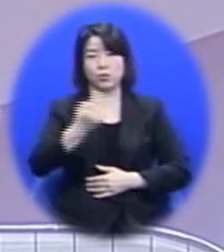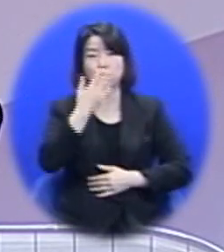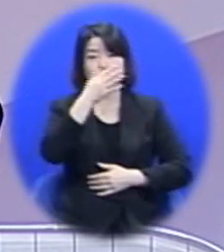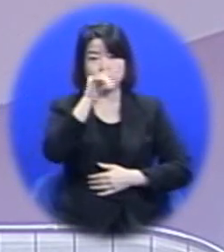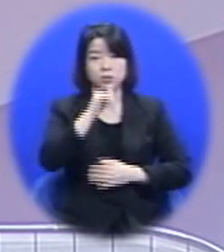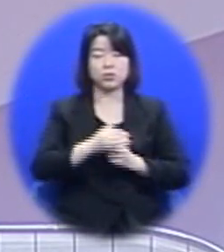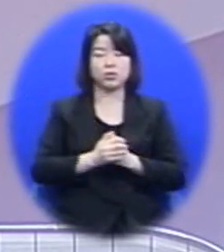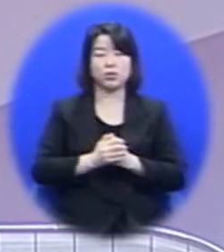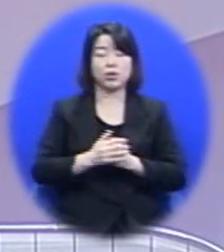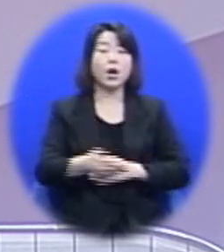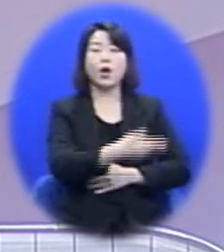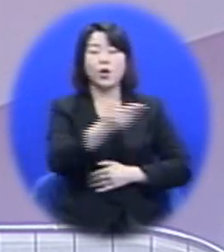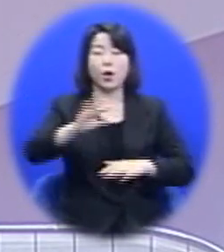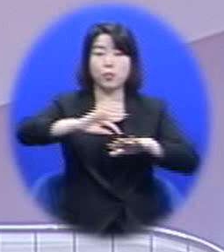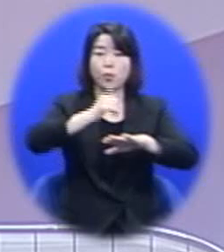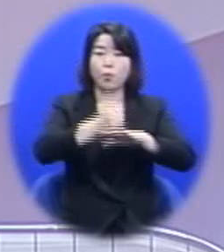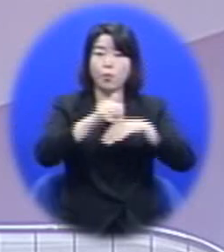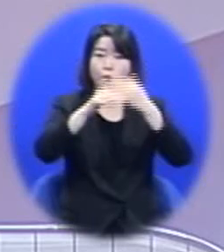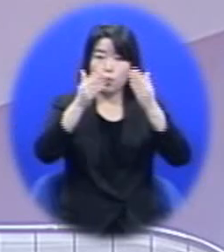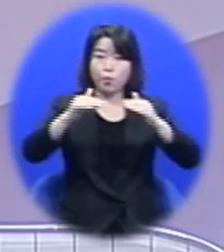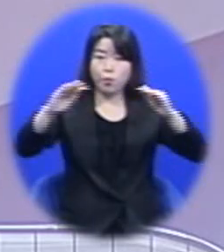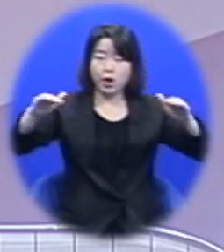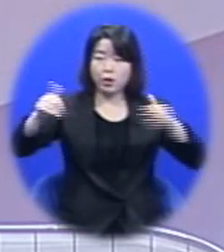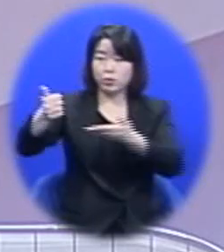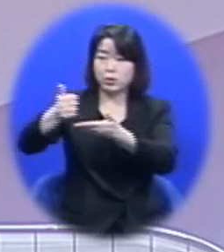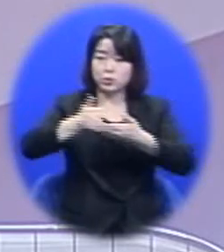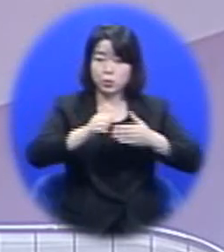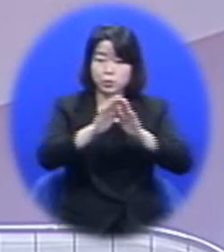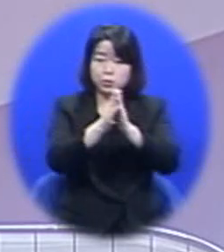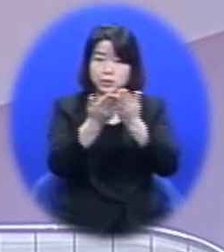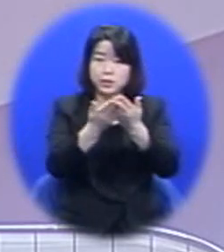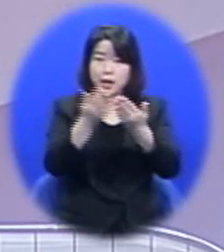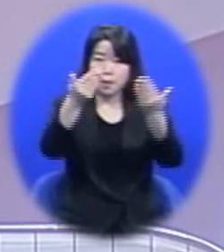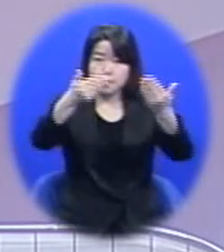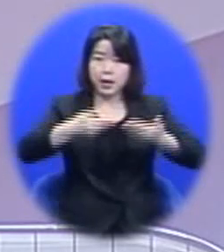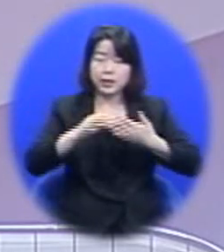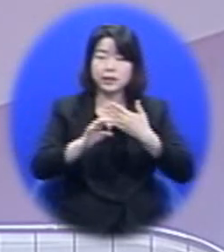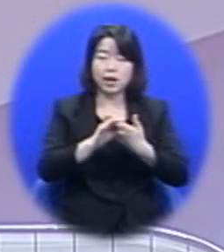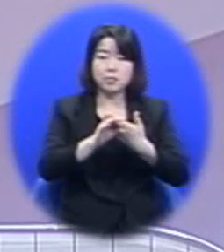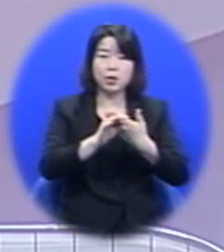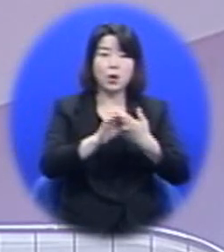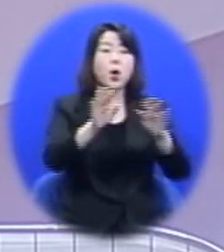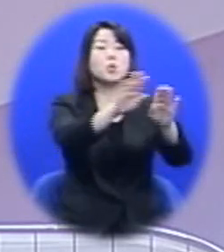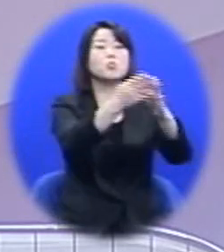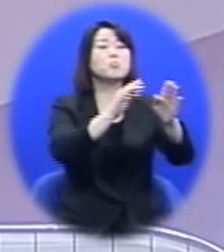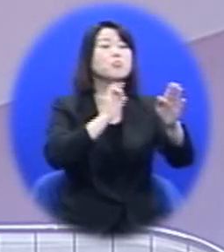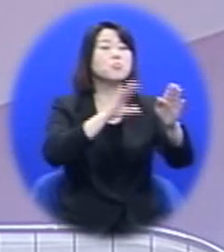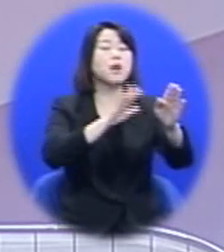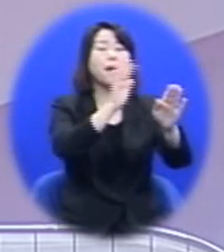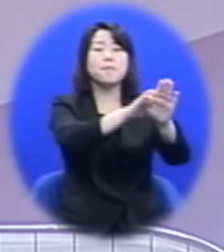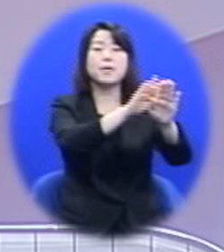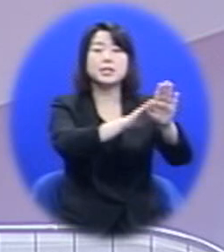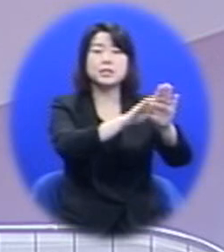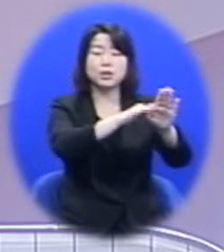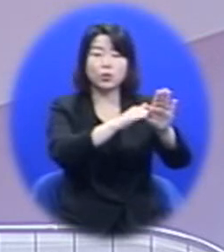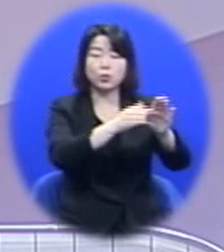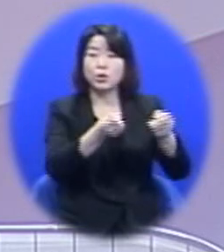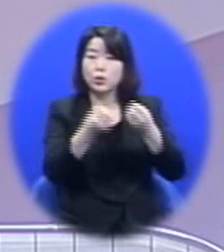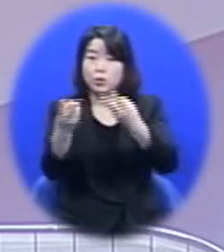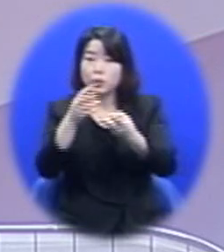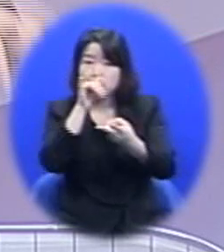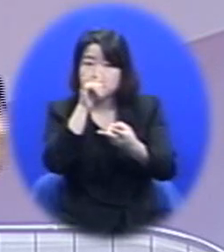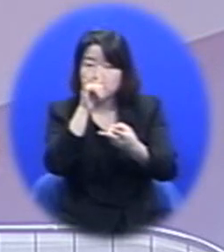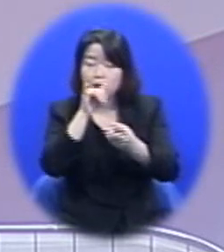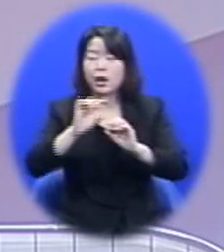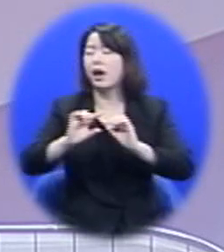여러분 왕궁으로 초청장을 받았다면 왕궁 문만 만져보고 가라고 초청장을 보낸 겁니까?